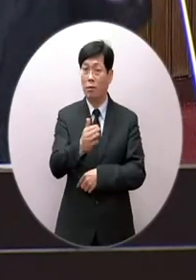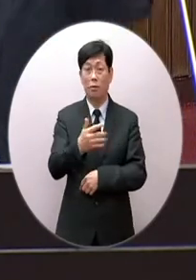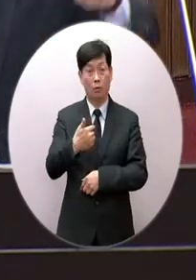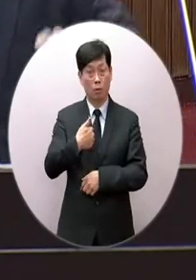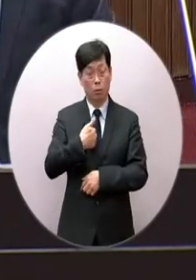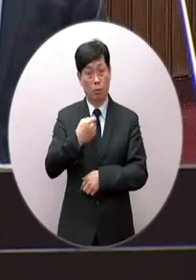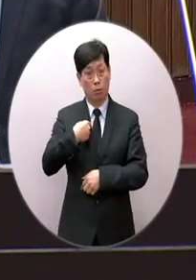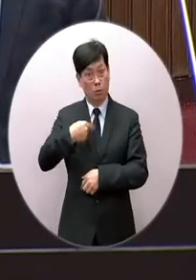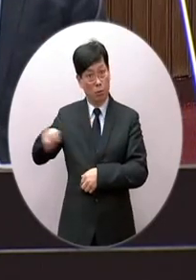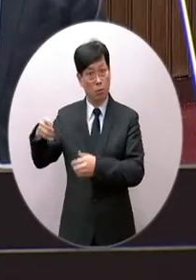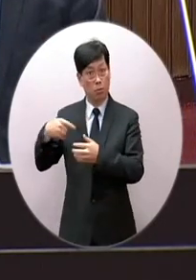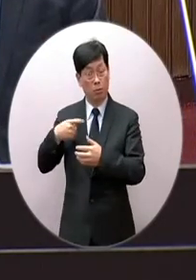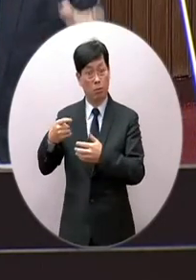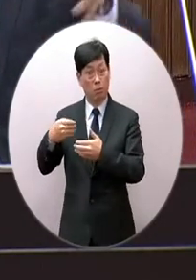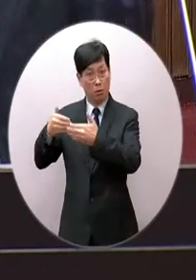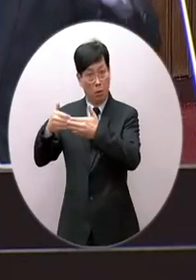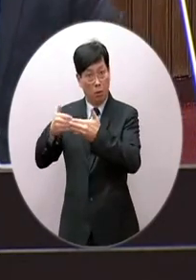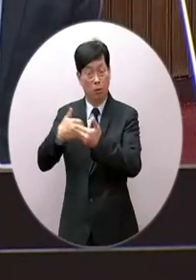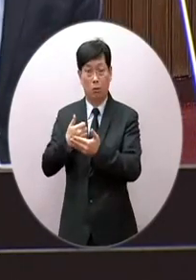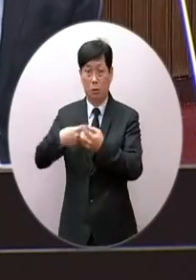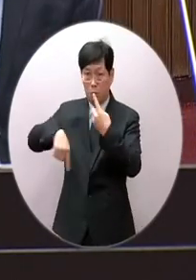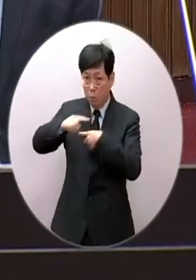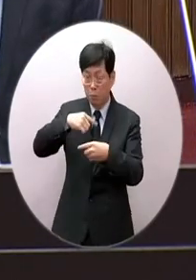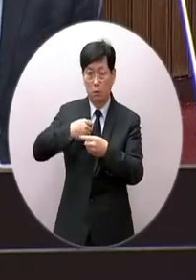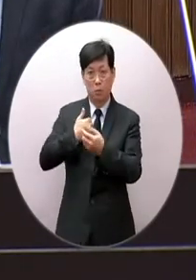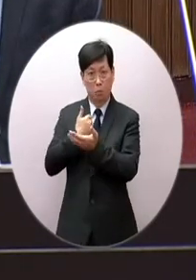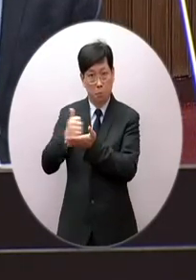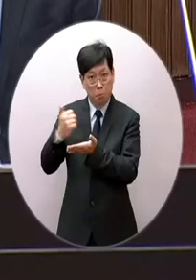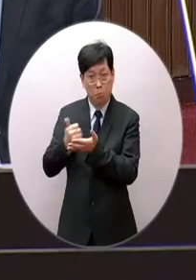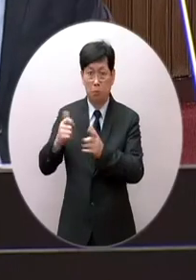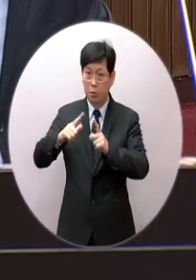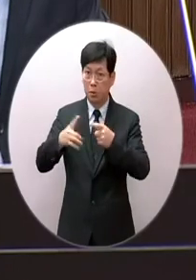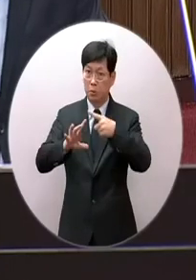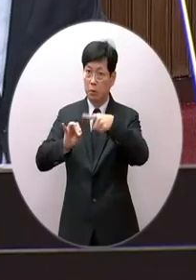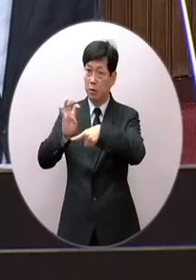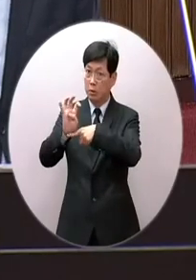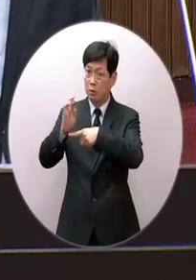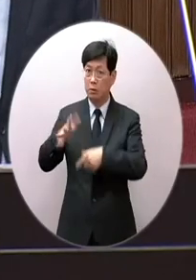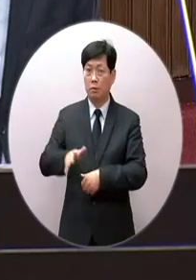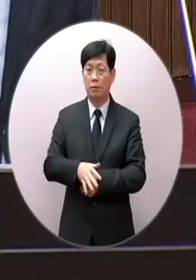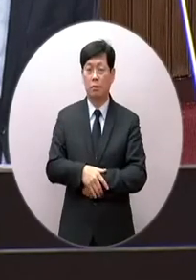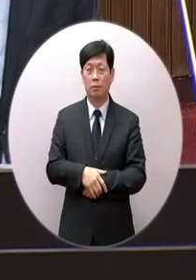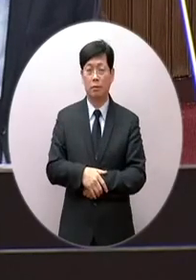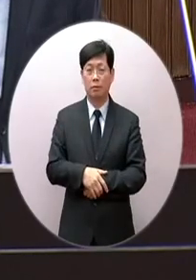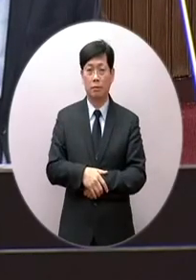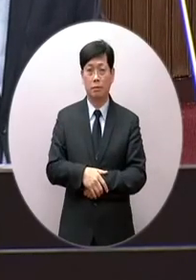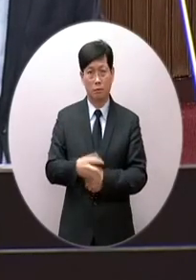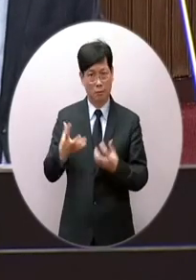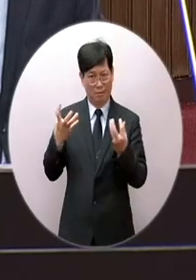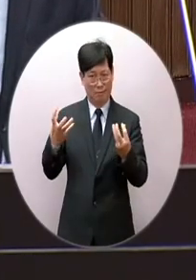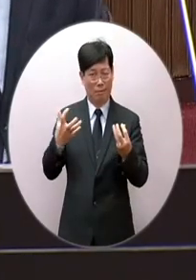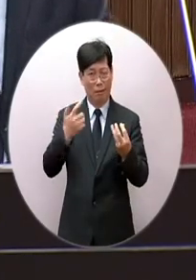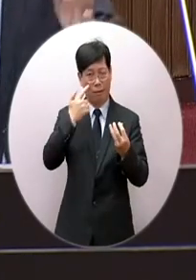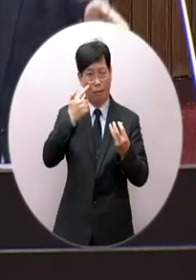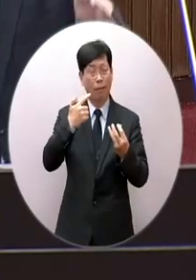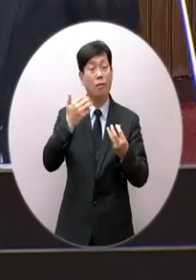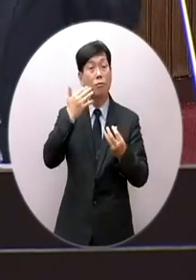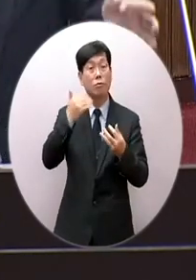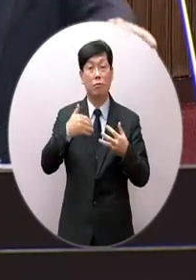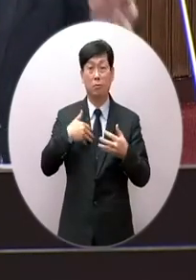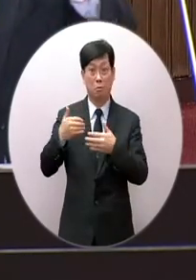我们对中国的出口，包括转口的部分哈，可能占40%+，好，相当高。如